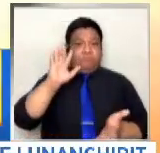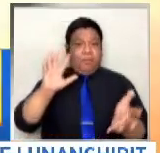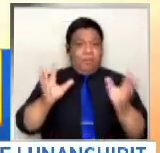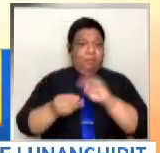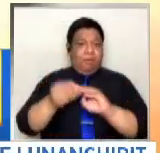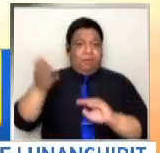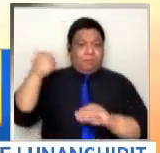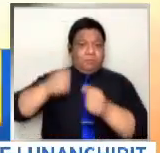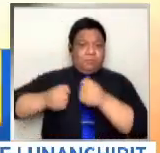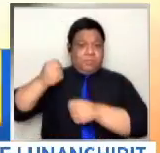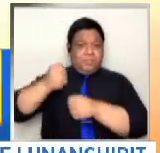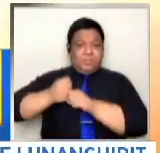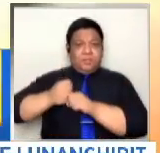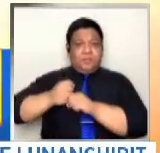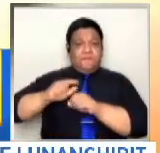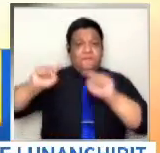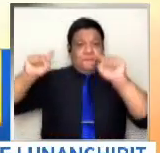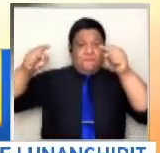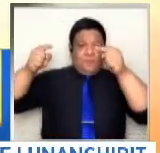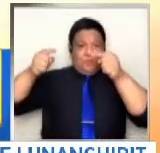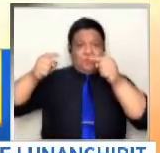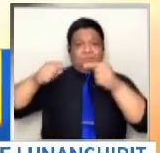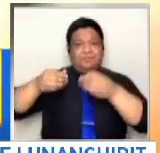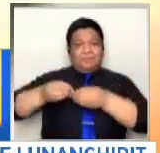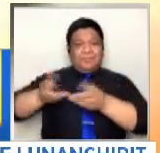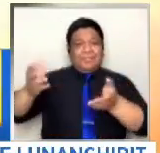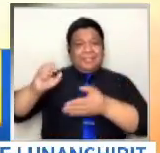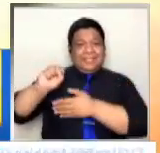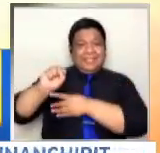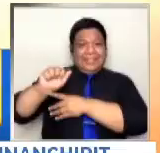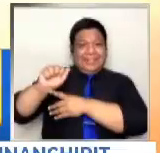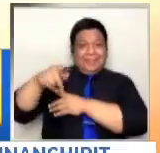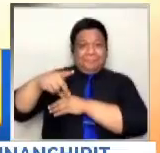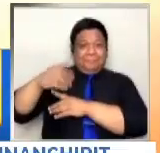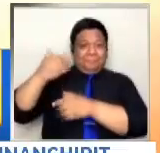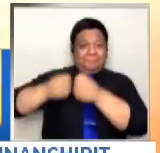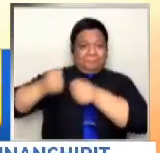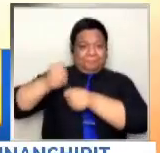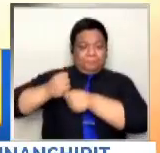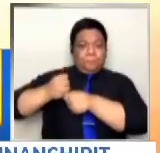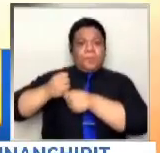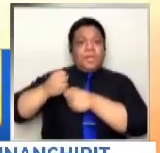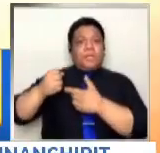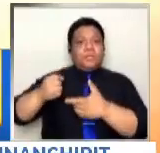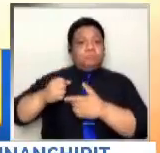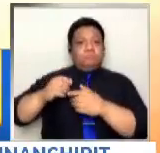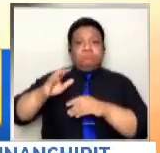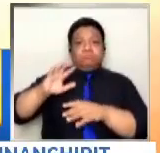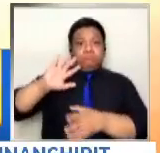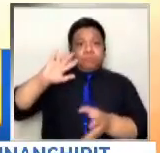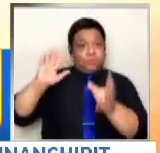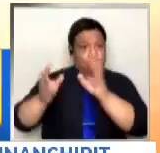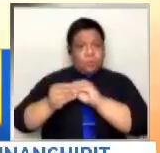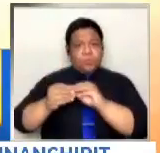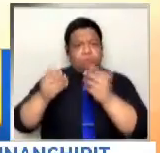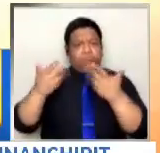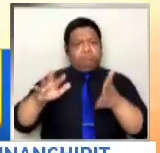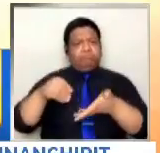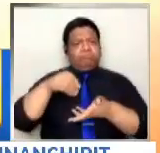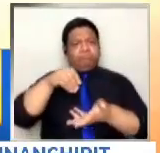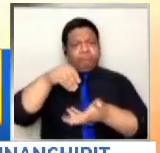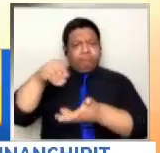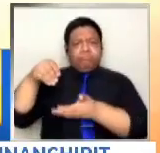sa first tranche ng SAP na tinatawag nating SAP last year, pangkalahatan na iparating naman yung tulong sa ating